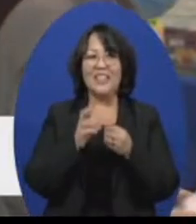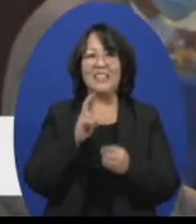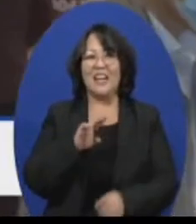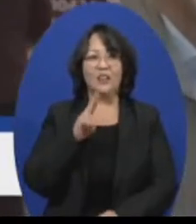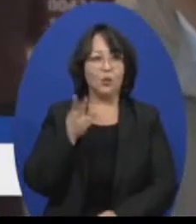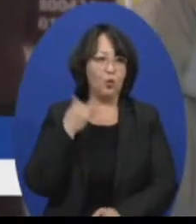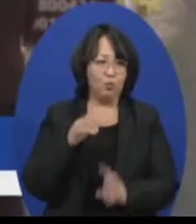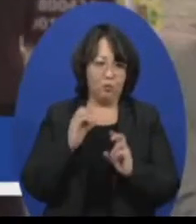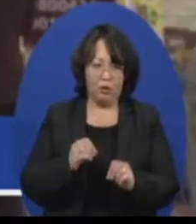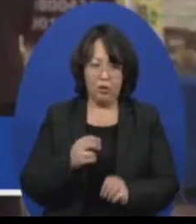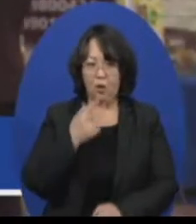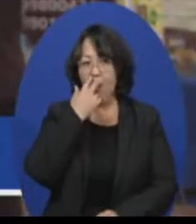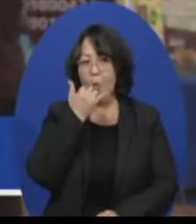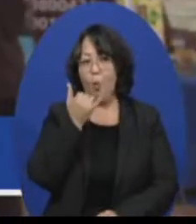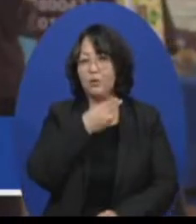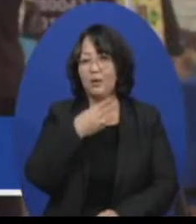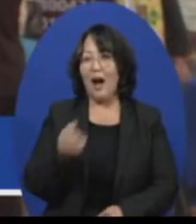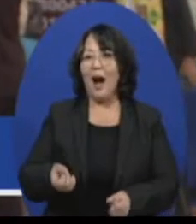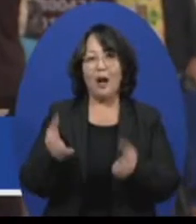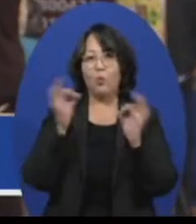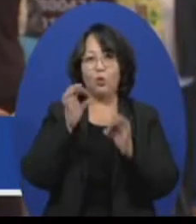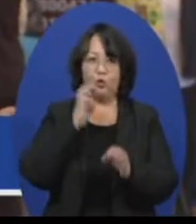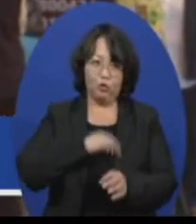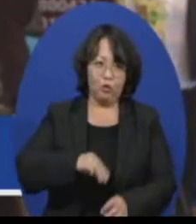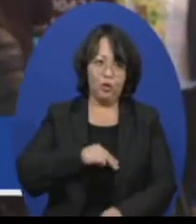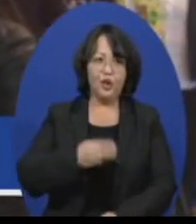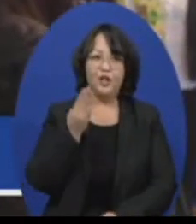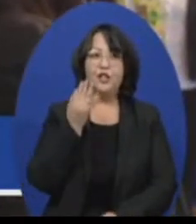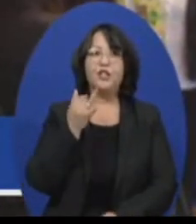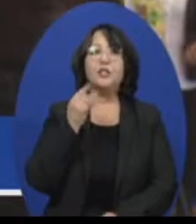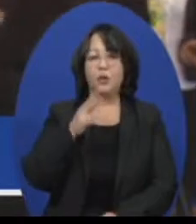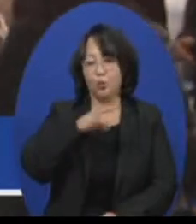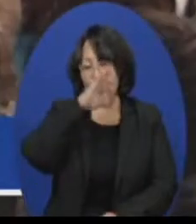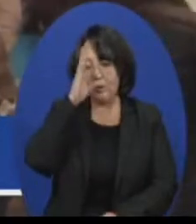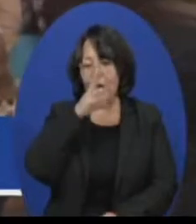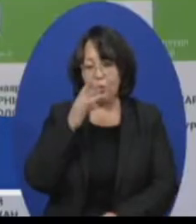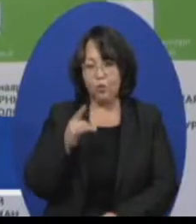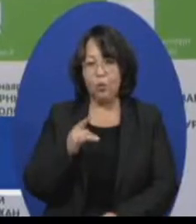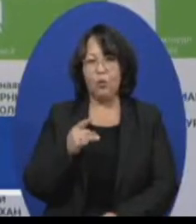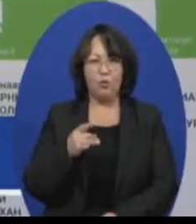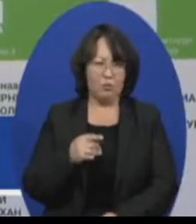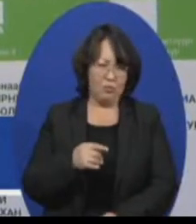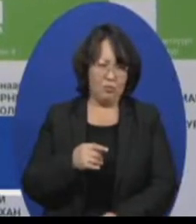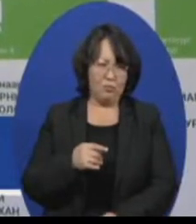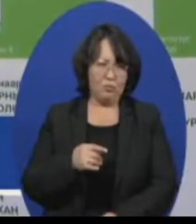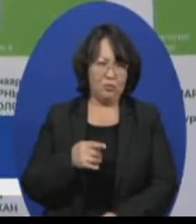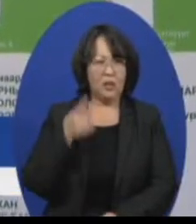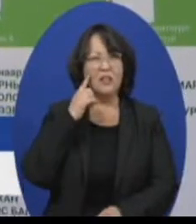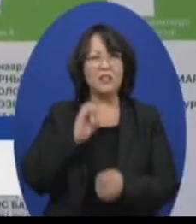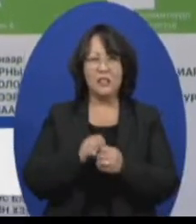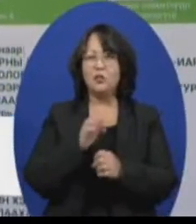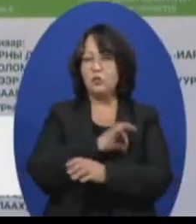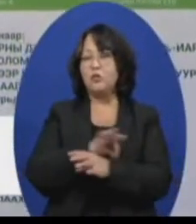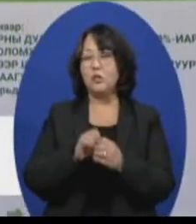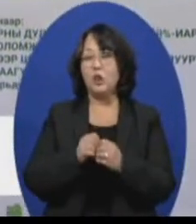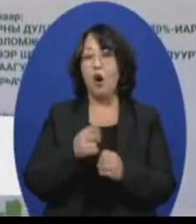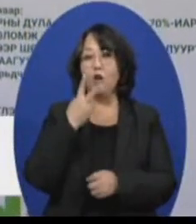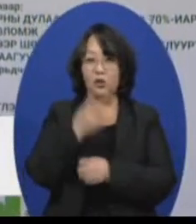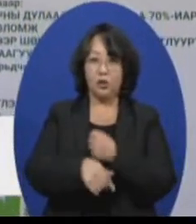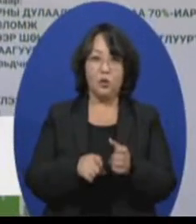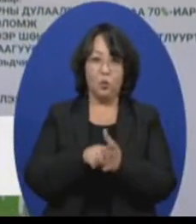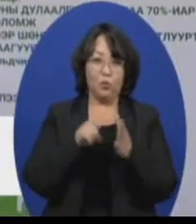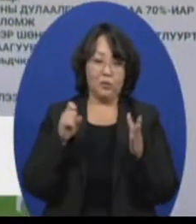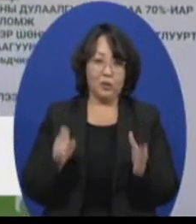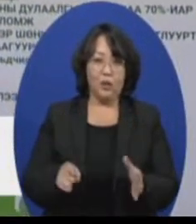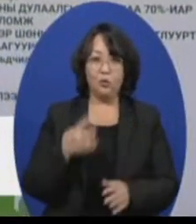байя гэдэг үүднээс шинийн дулаан хөрвөлөөртэй захлаан халаагуурын одоо ийм аяныг бас давхар эхлүүлж байгаа. За төслийн хүрээнд ер нь бол одоо 2